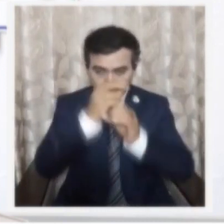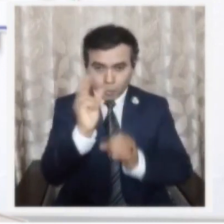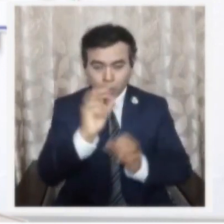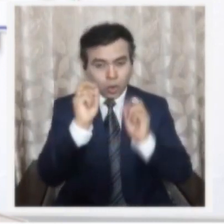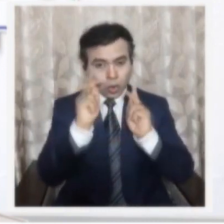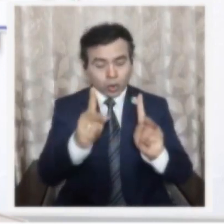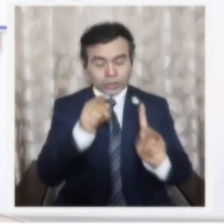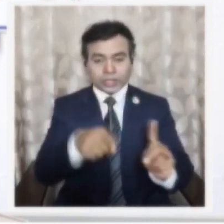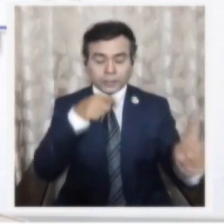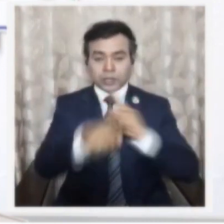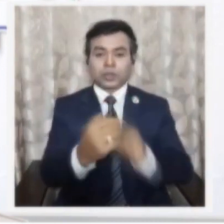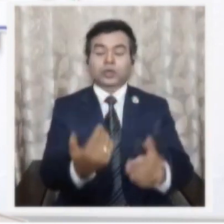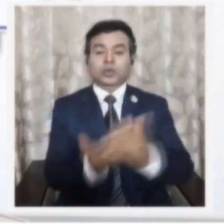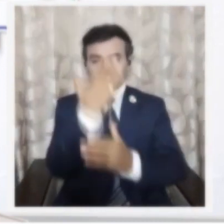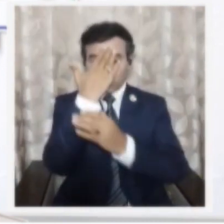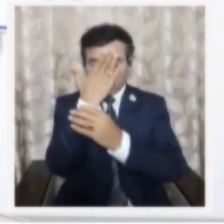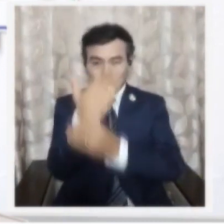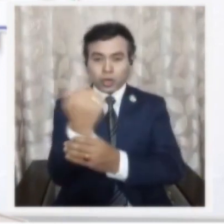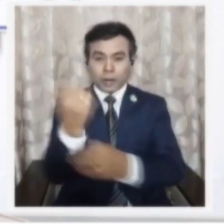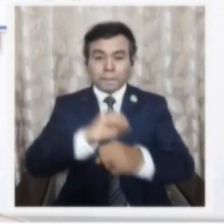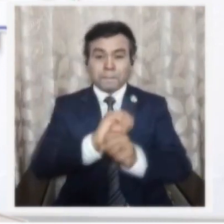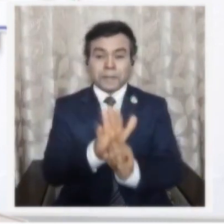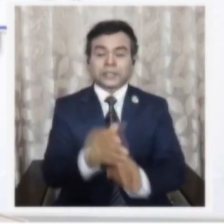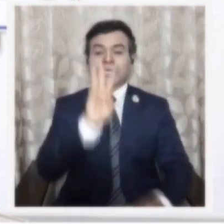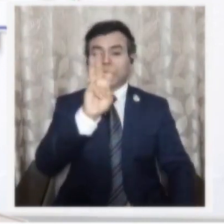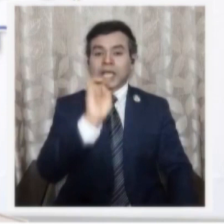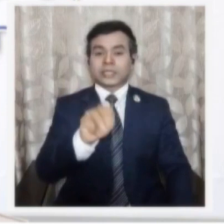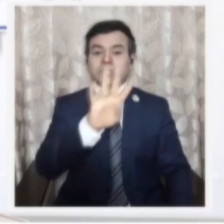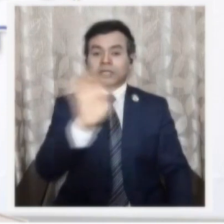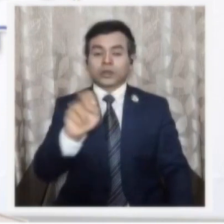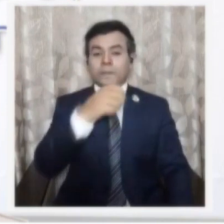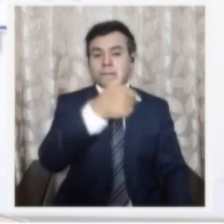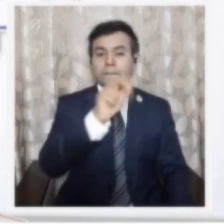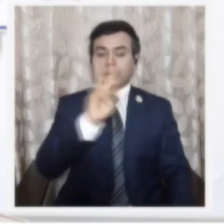6,60,444টি। 24 ঘন্টায় যা নমুনা পরীক্ষা হয়েছে তাতে শনাক্ত হয়েছে